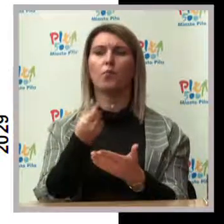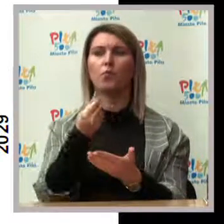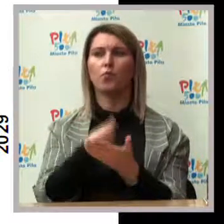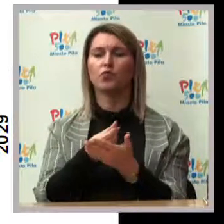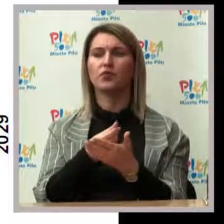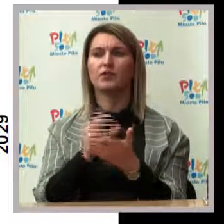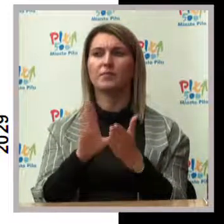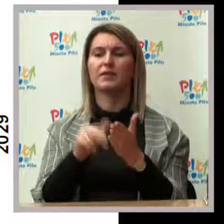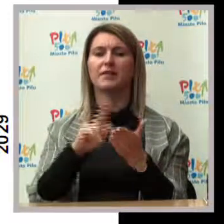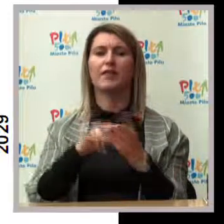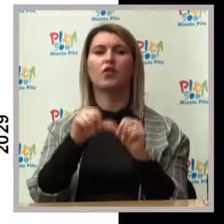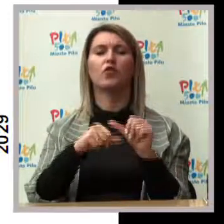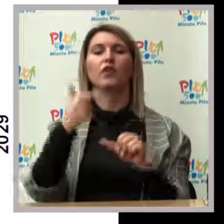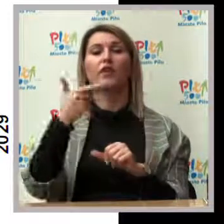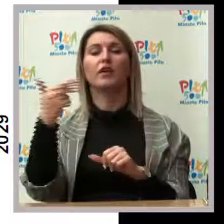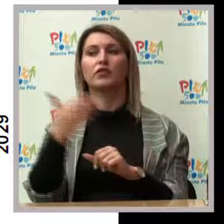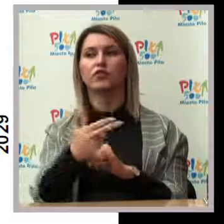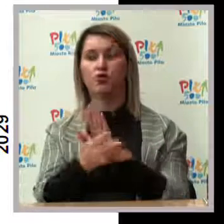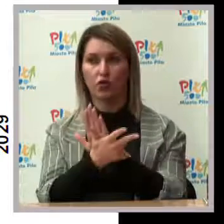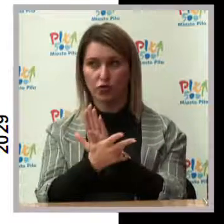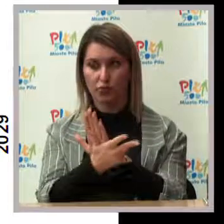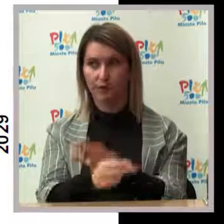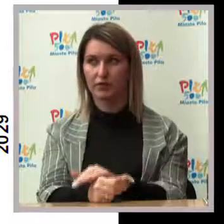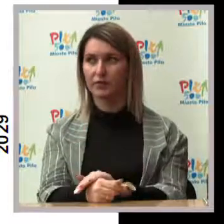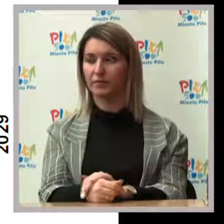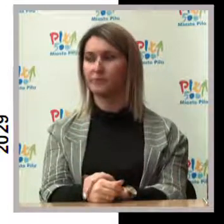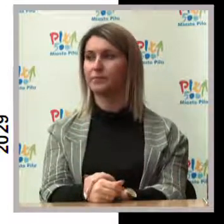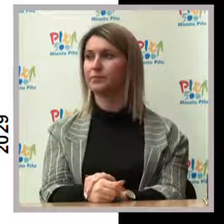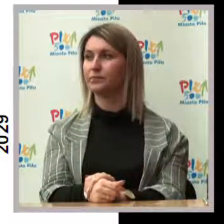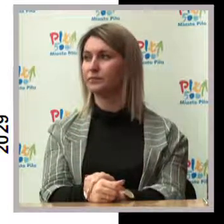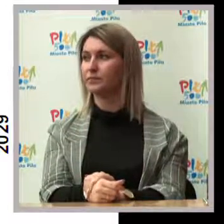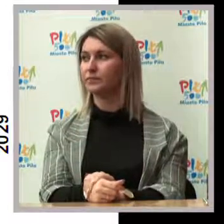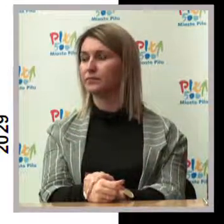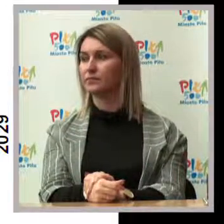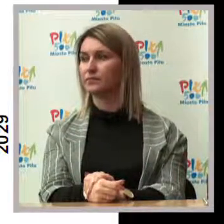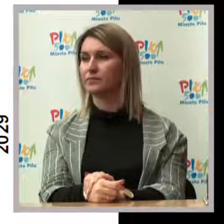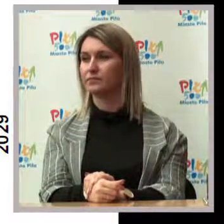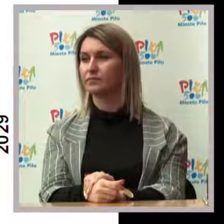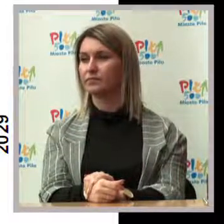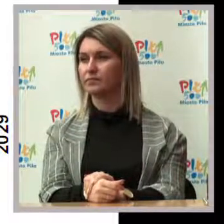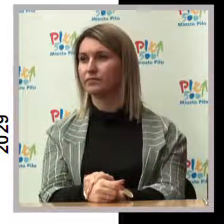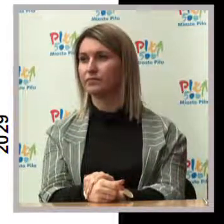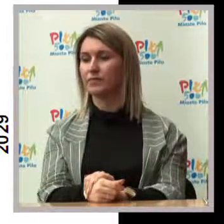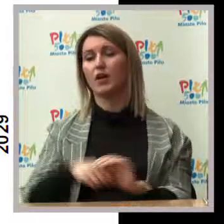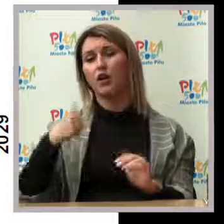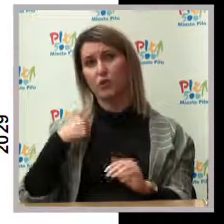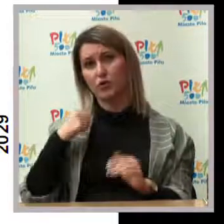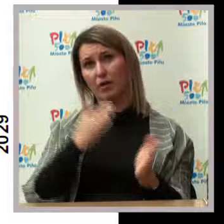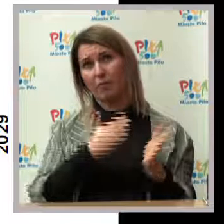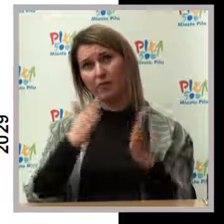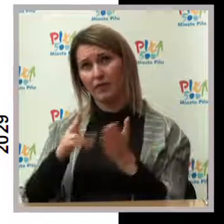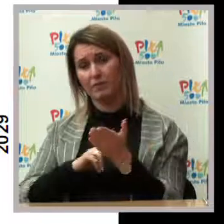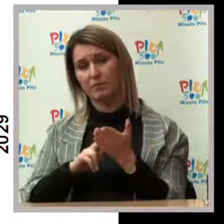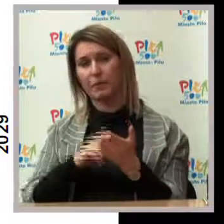rok 2018. Oczywiście realizacja tego budżetu za kilka tygodni pokaże nam, jaka